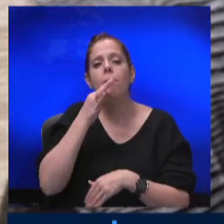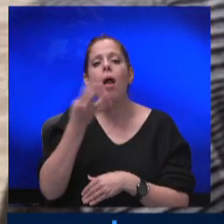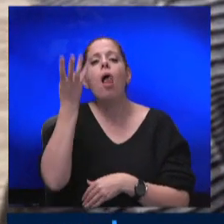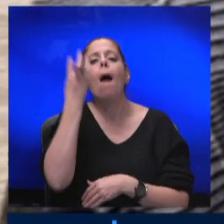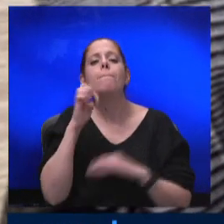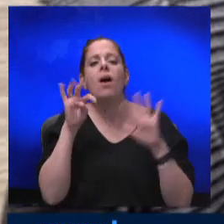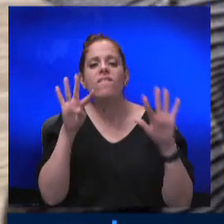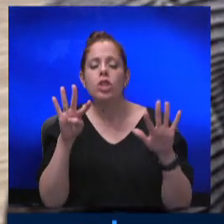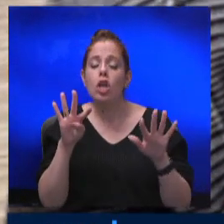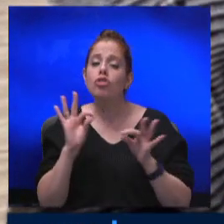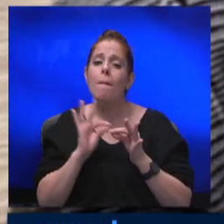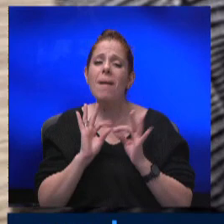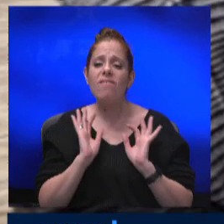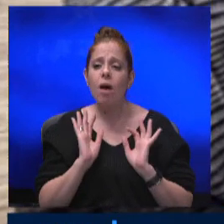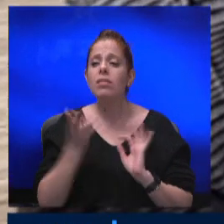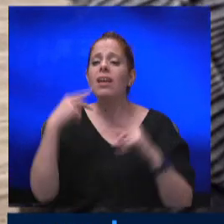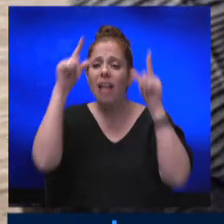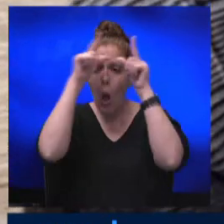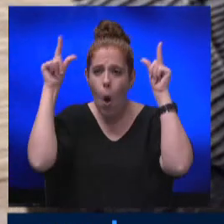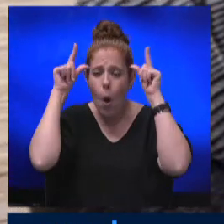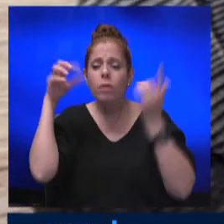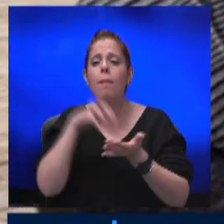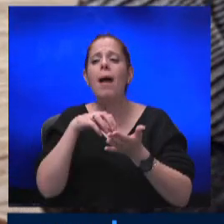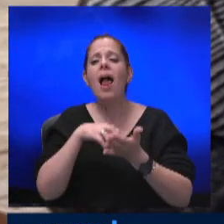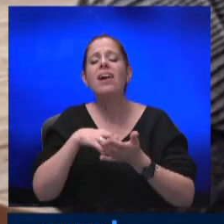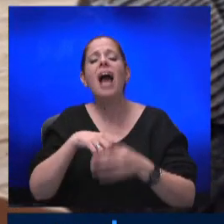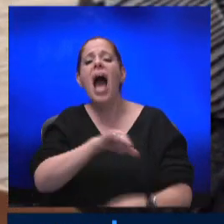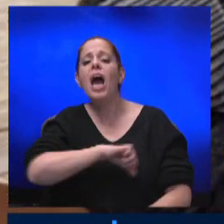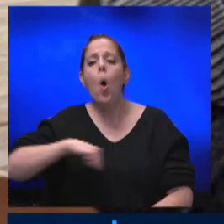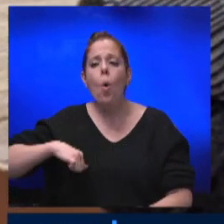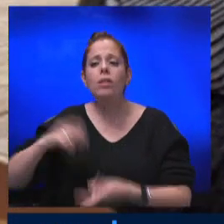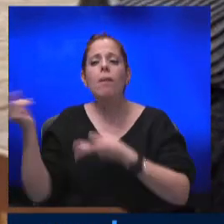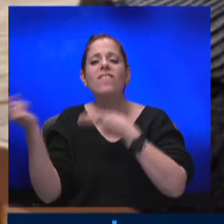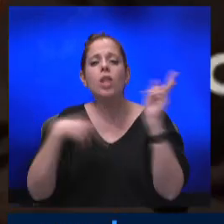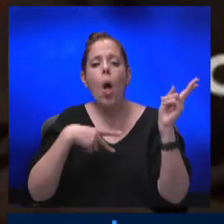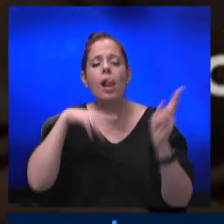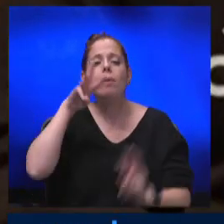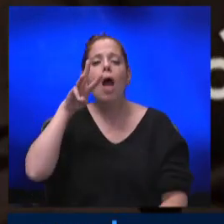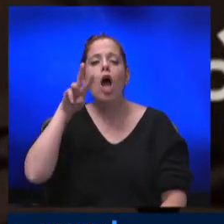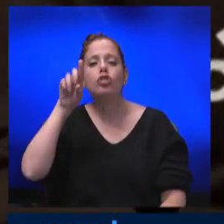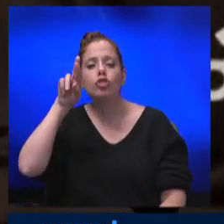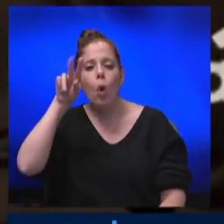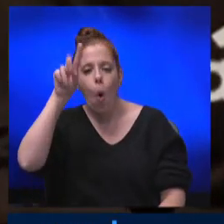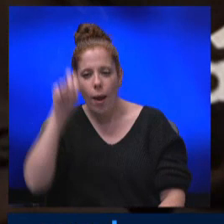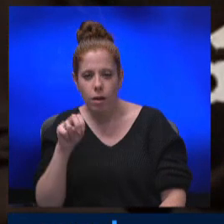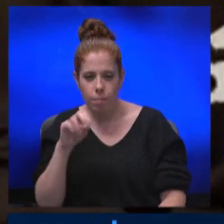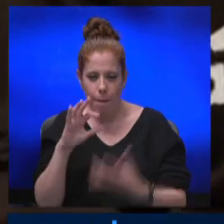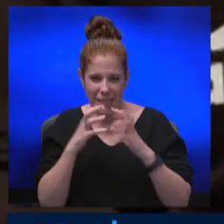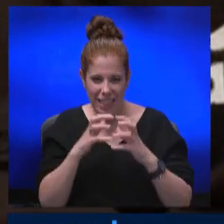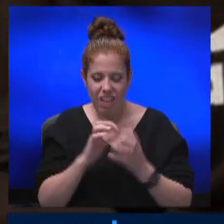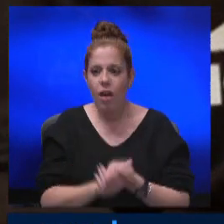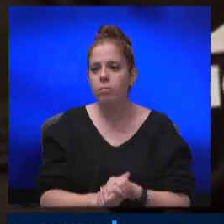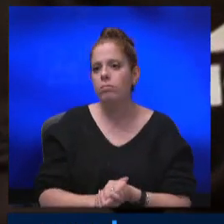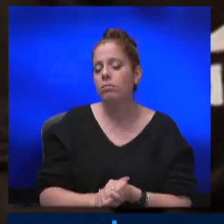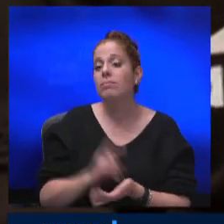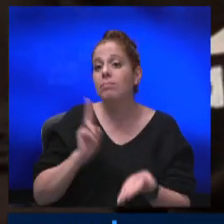בלבד. היא הייתה אחות במחלקה הכירורגית בבית החולים השרון בפתח תקווה. בזכות נג'ת אני